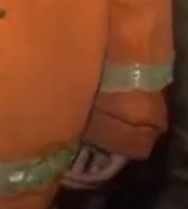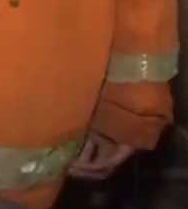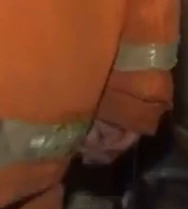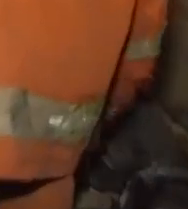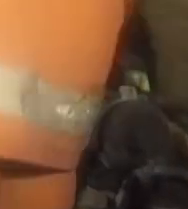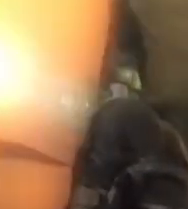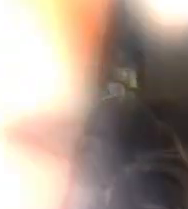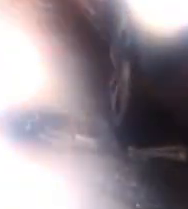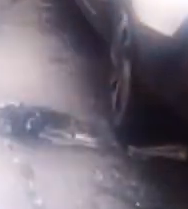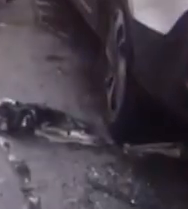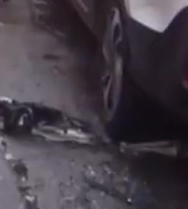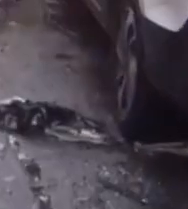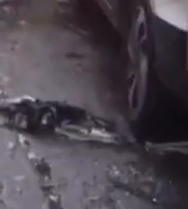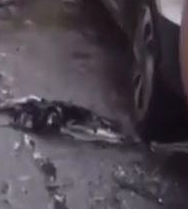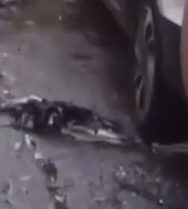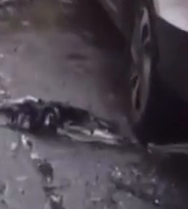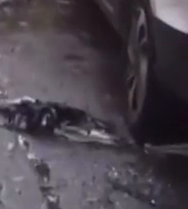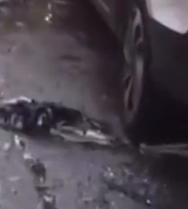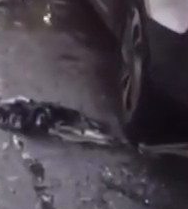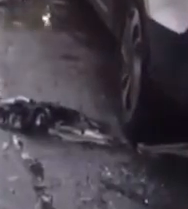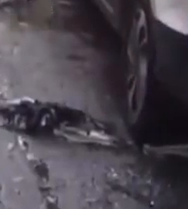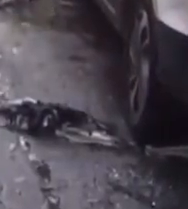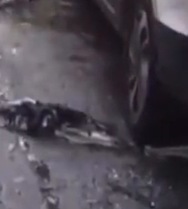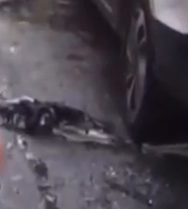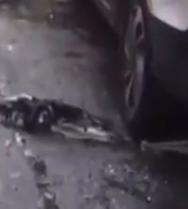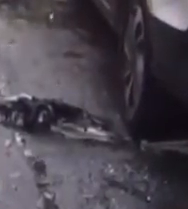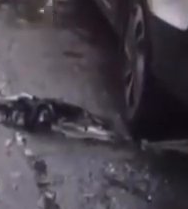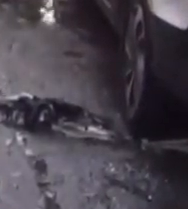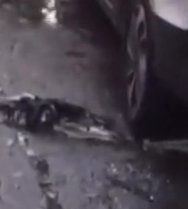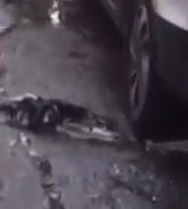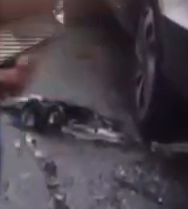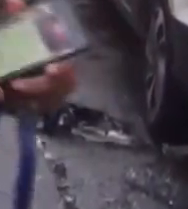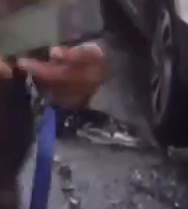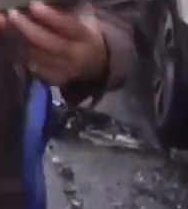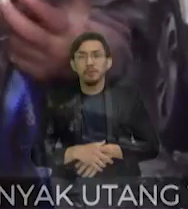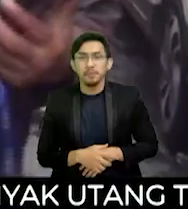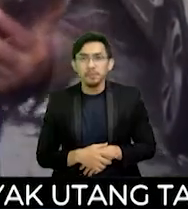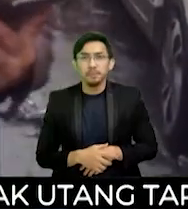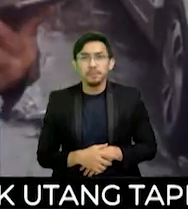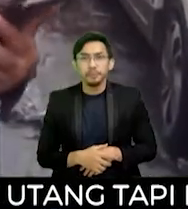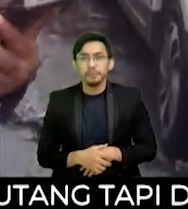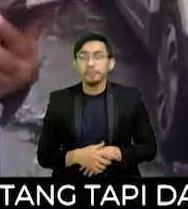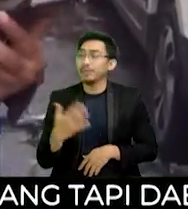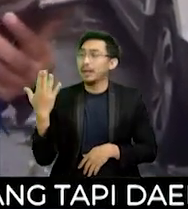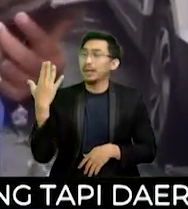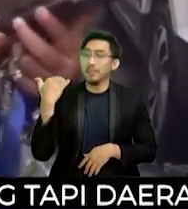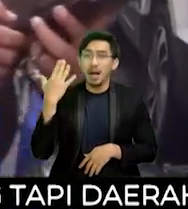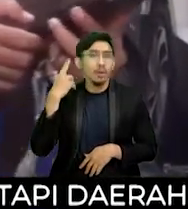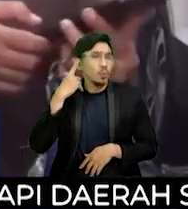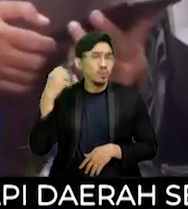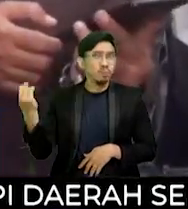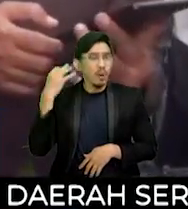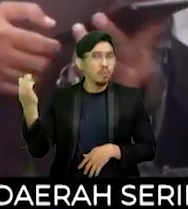bertingkat ini Poker atau ada apinya lagi pasti dalam rumah tahanan berlari sambil rumah mereka pihak perbankan ludah